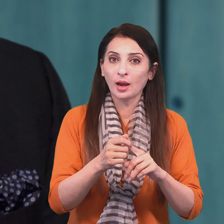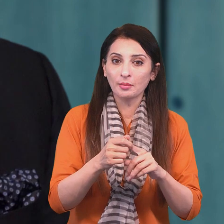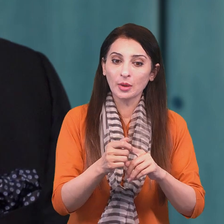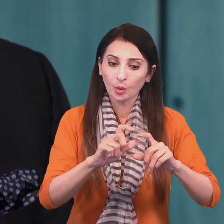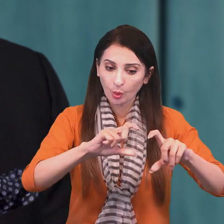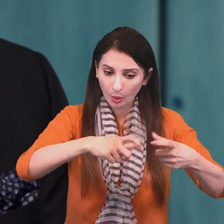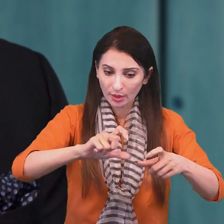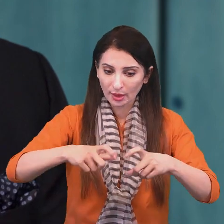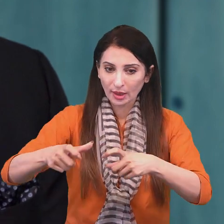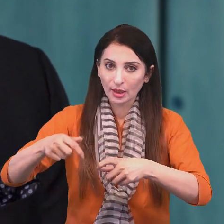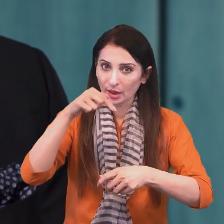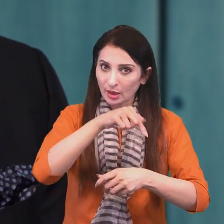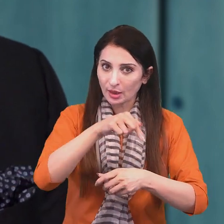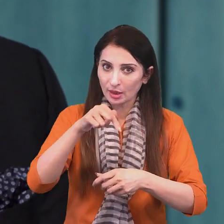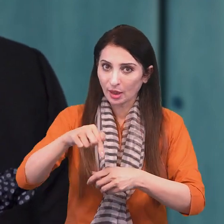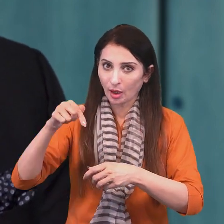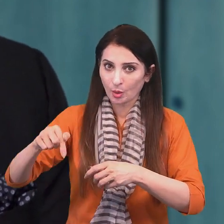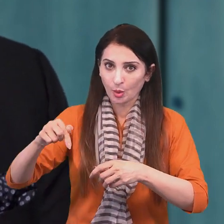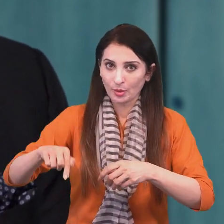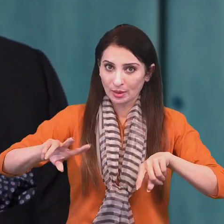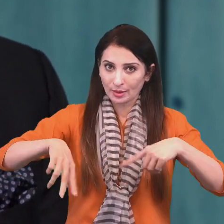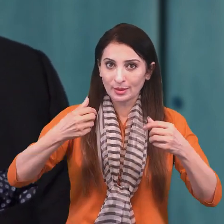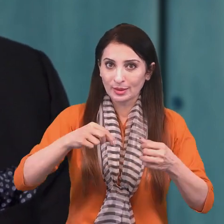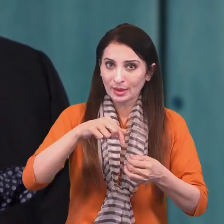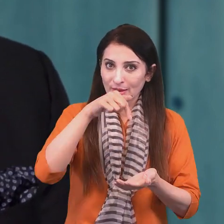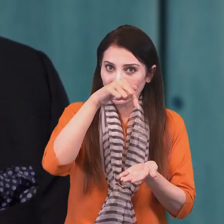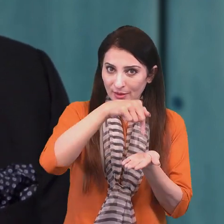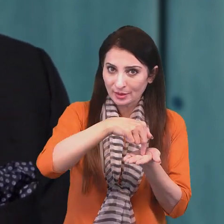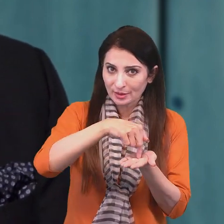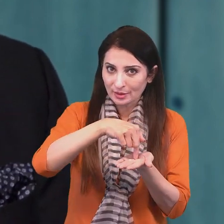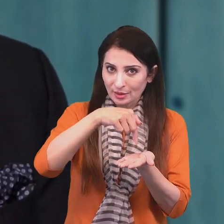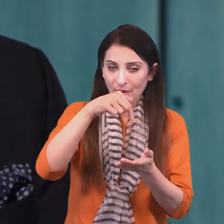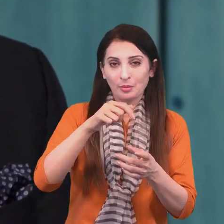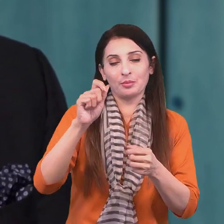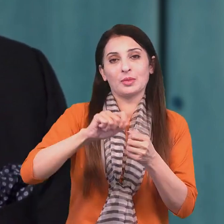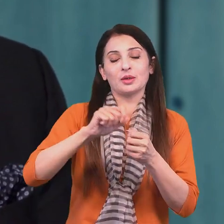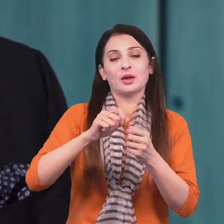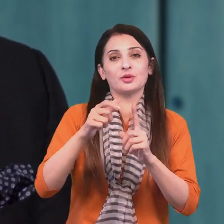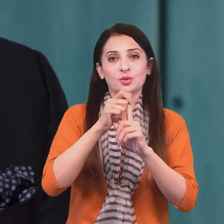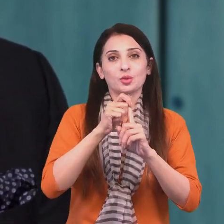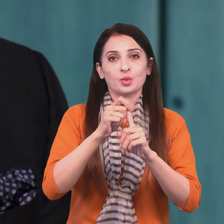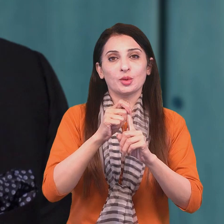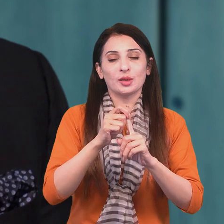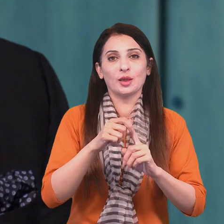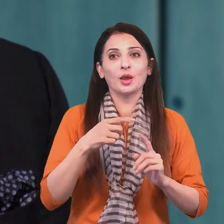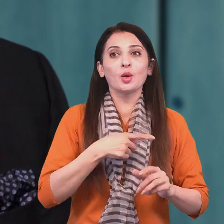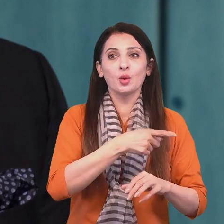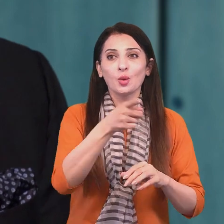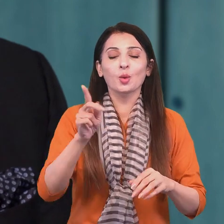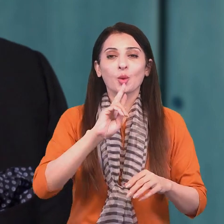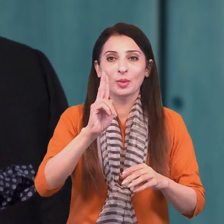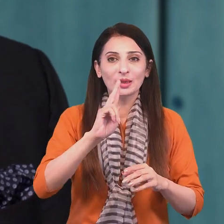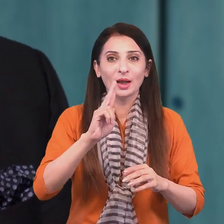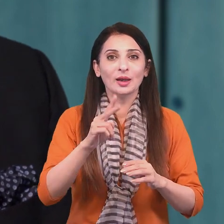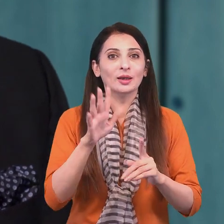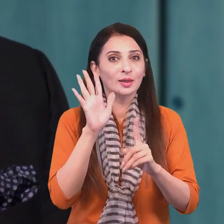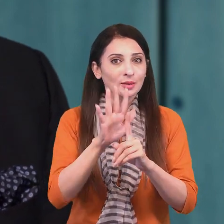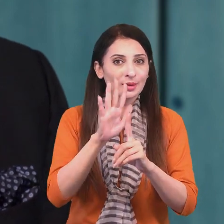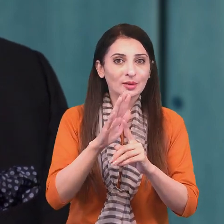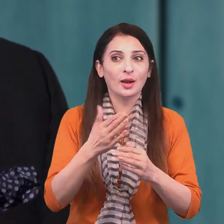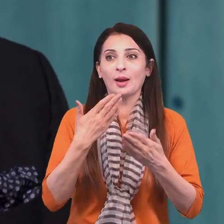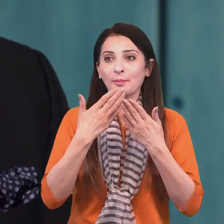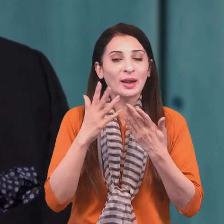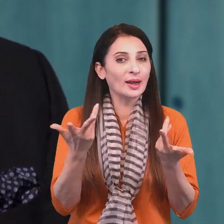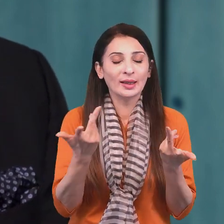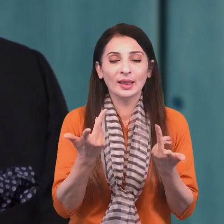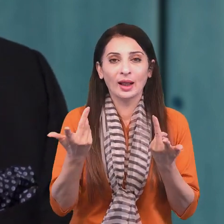کونسل کی سطح پر جا کر یوتھ مراکز قائم نہیں کریں گے، جس میں ان کے حوالے سے کیریئر کاؤنسلنگ کے انہوں نے آگے تعلیمی اعتبار